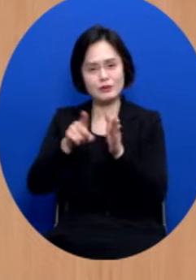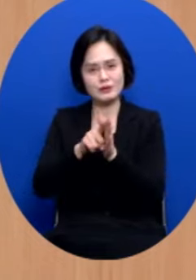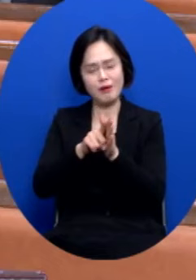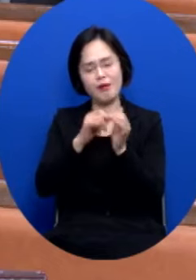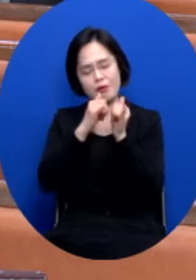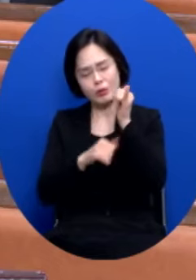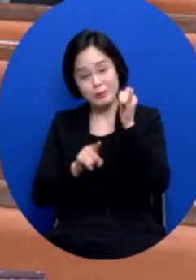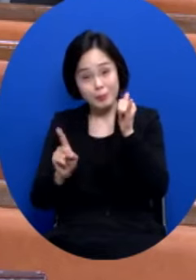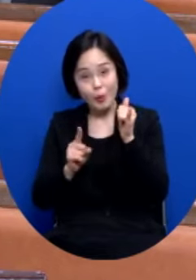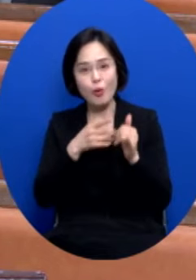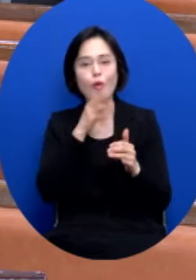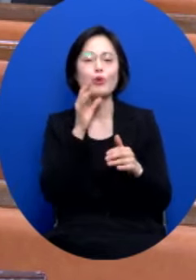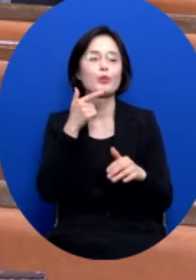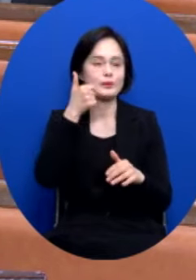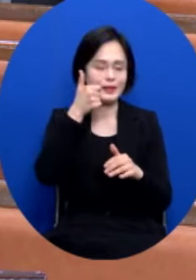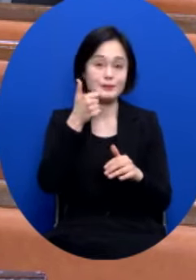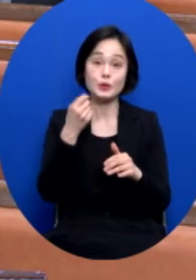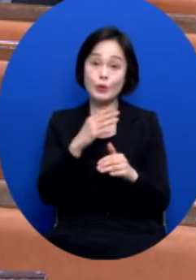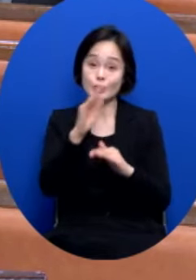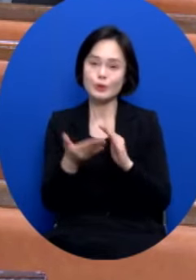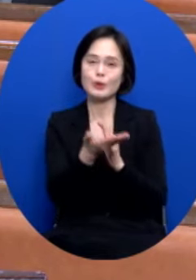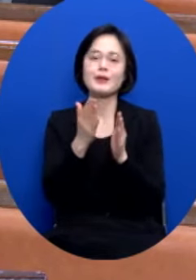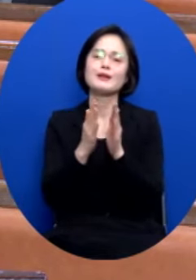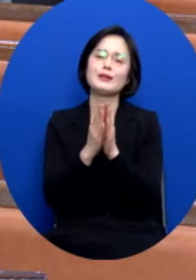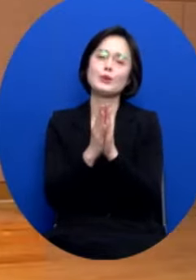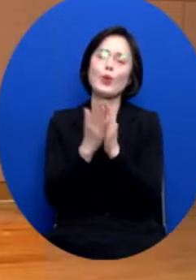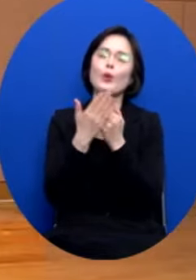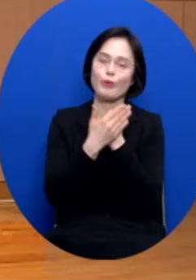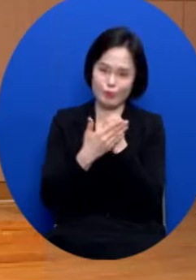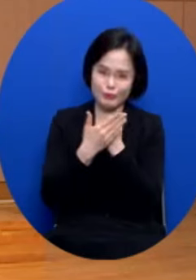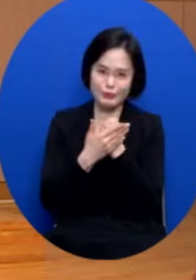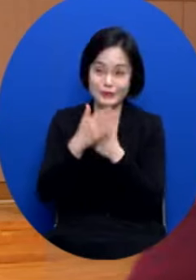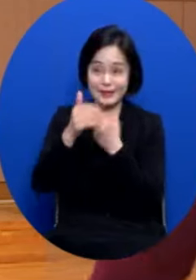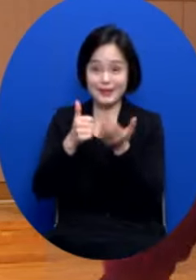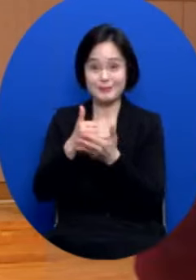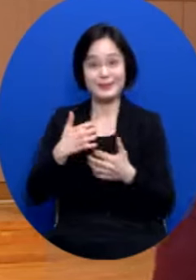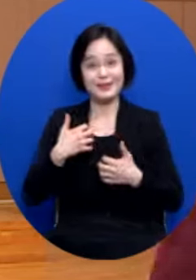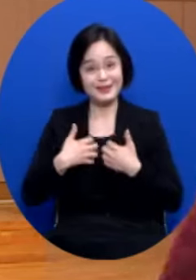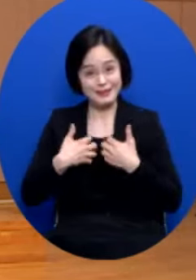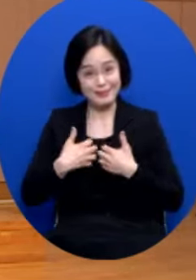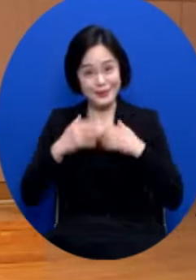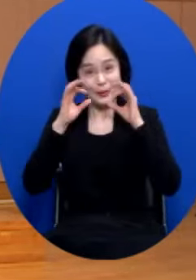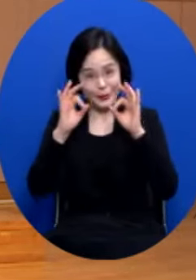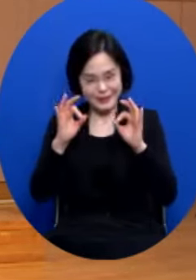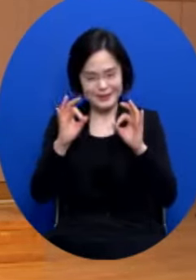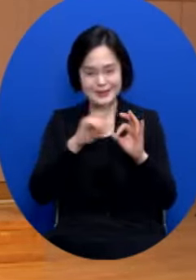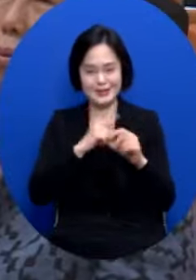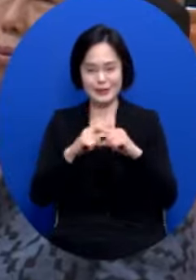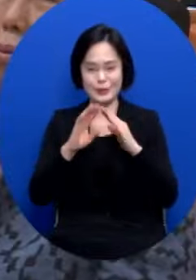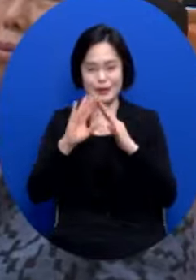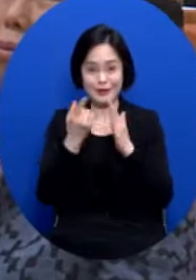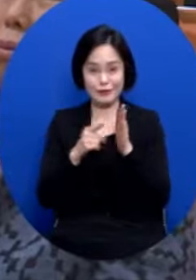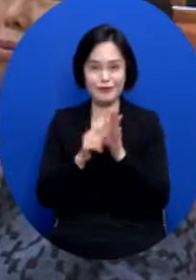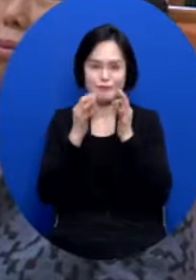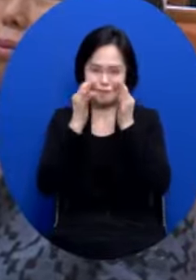목과 님들의 도로 만들어졌다며 하나님이 기뻐하는 창원교회도록 선도하겠다고 전했습니다